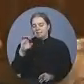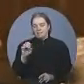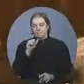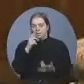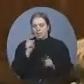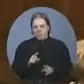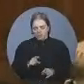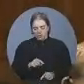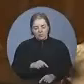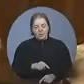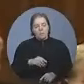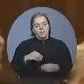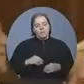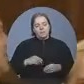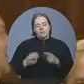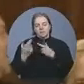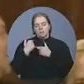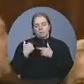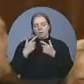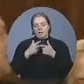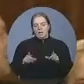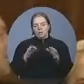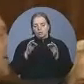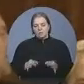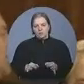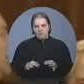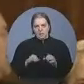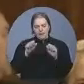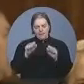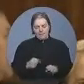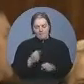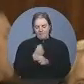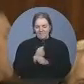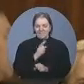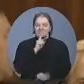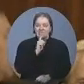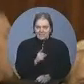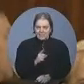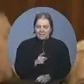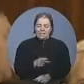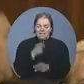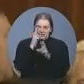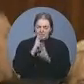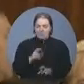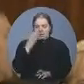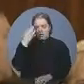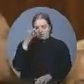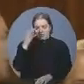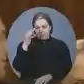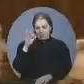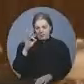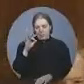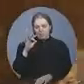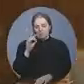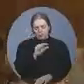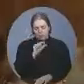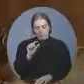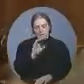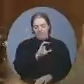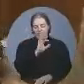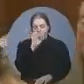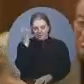ministre responsable des langues officielles pourrait au moins s'assurer du respect du français par le gouvernement